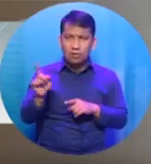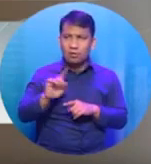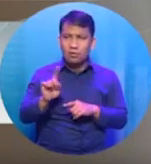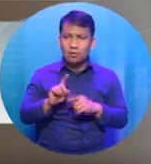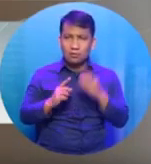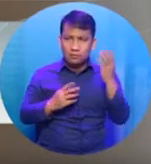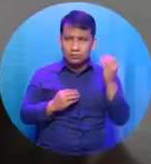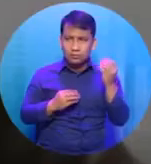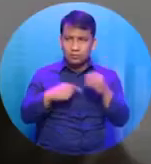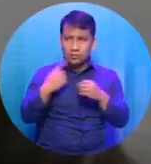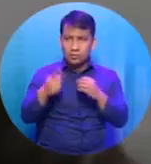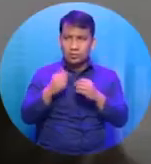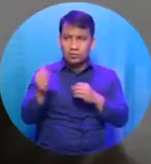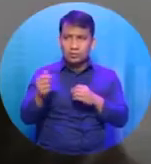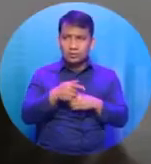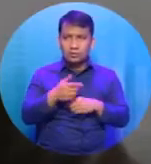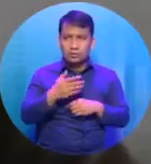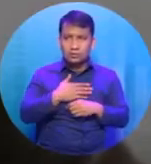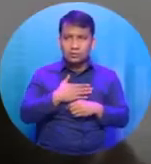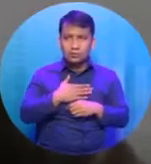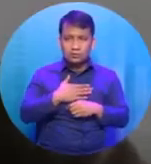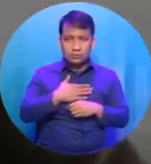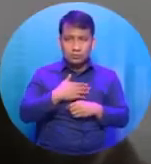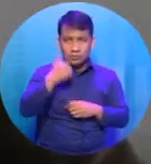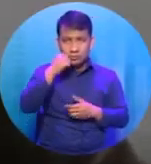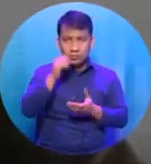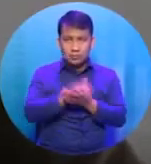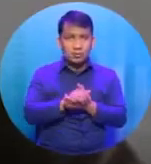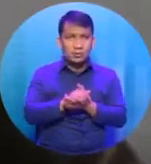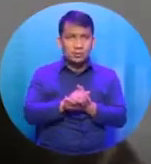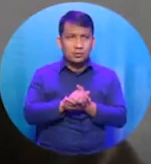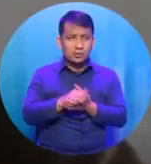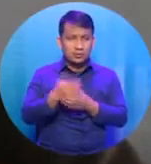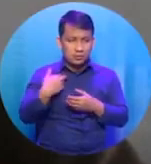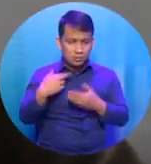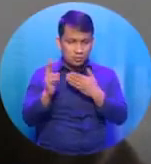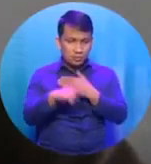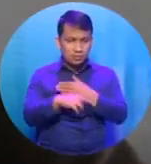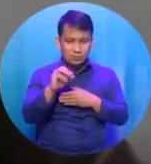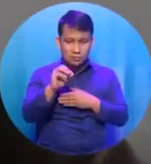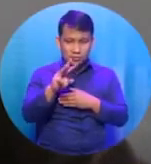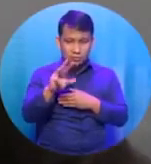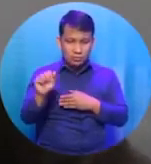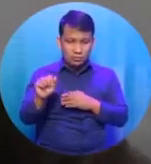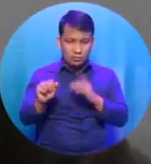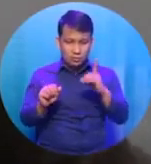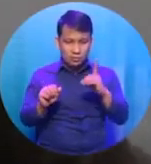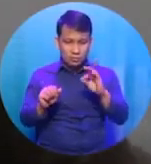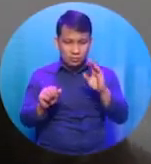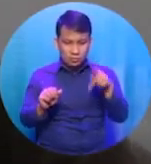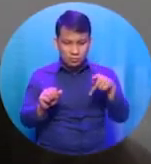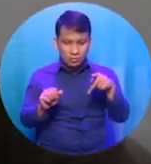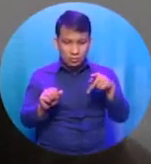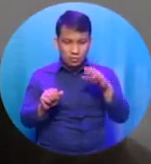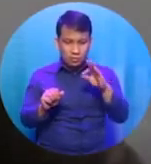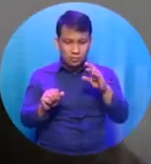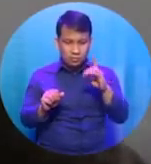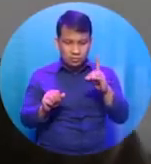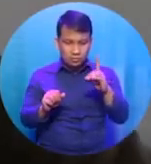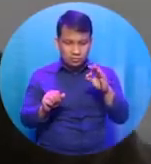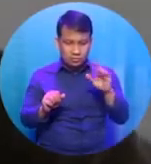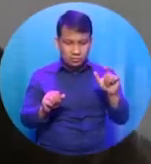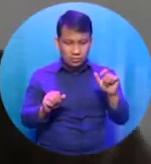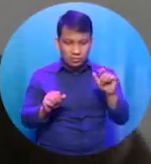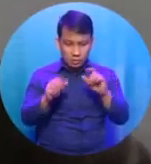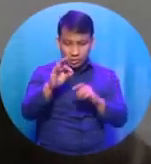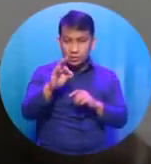ano na po ang lagay ng kaso ng asawa ko kasi meron na po kaming repatriation sa UWA and din sa DFA. Ang sagot niya po sa akin is thank you. Yun